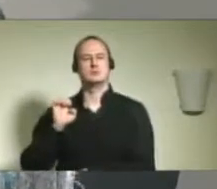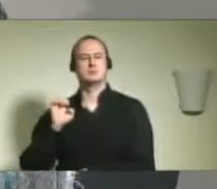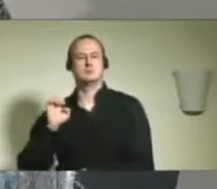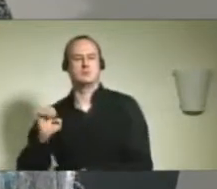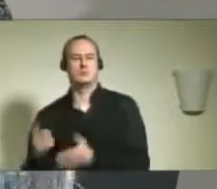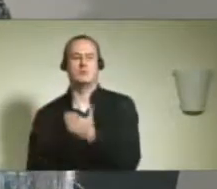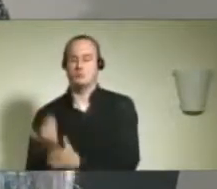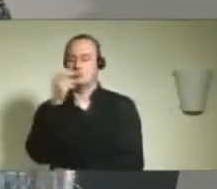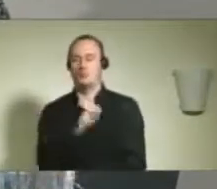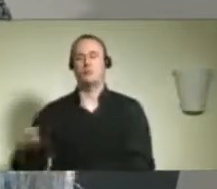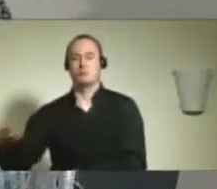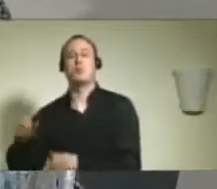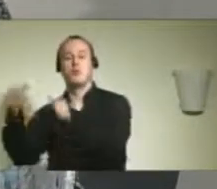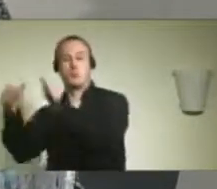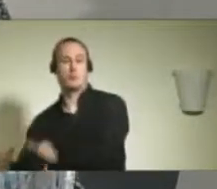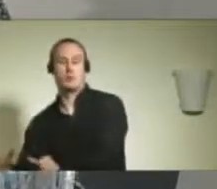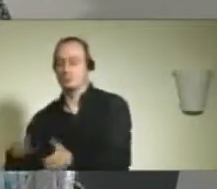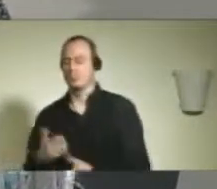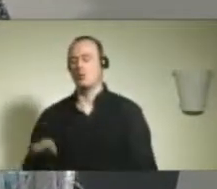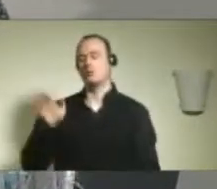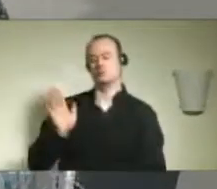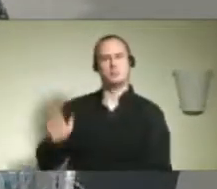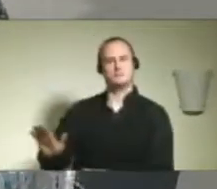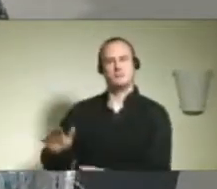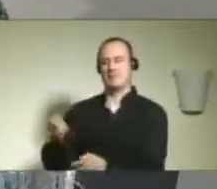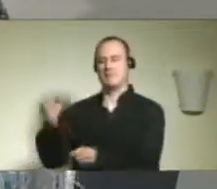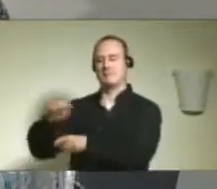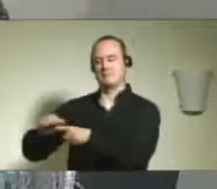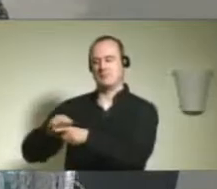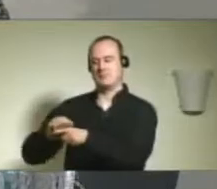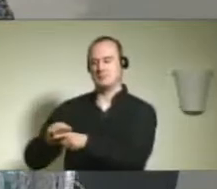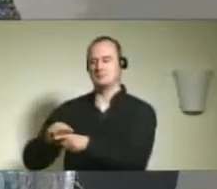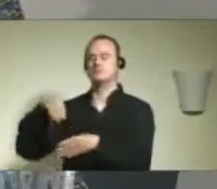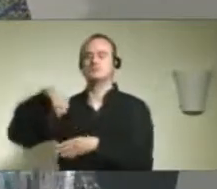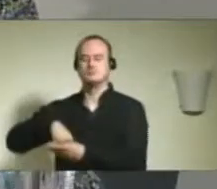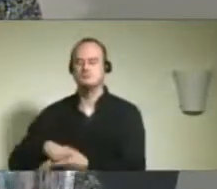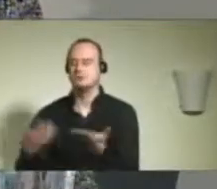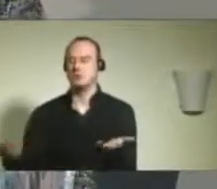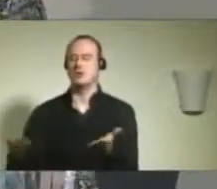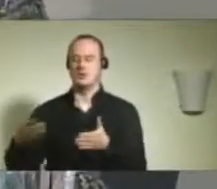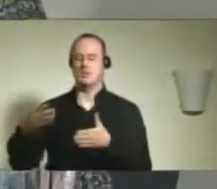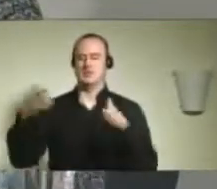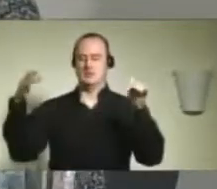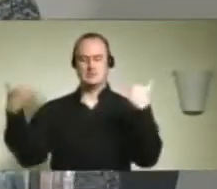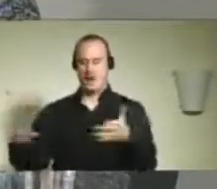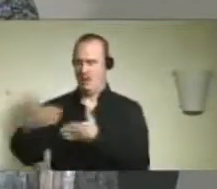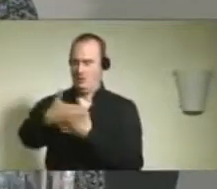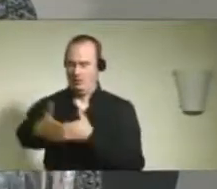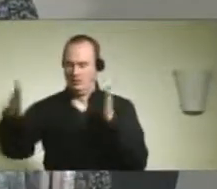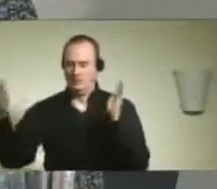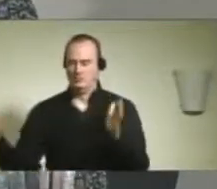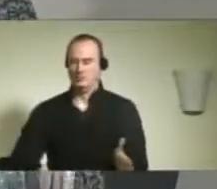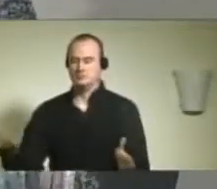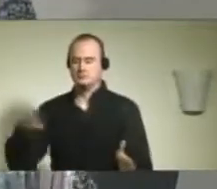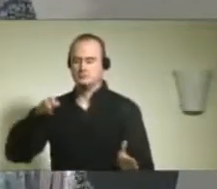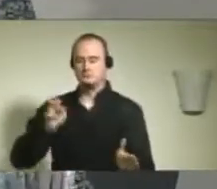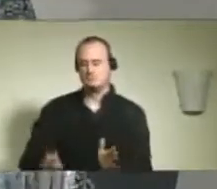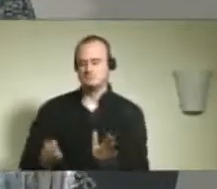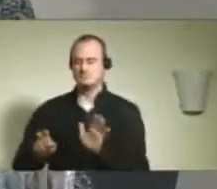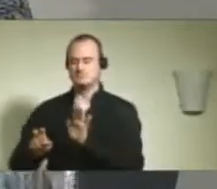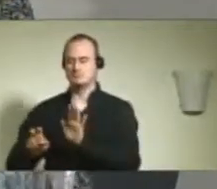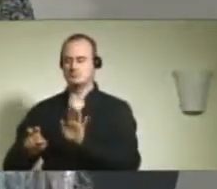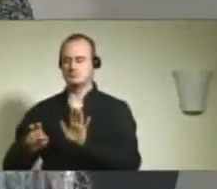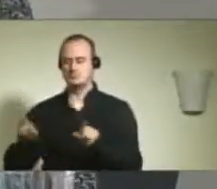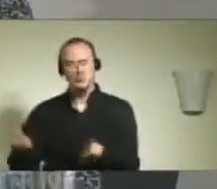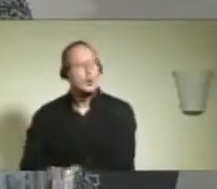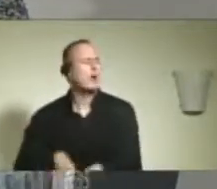les gens puissent acquérir la formation tranquillement, dans une pièce, dans un univers vraiment